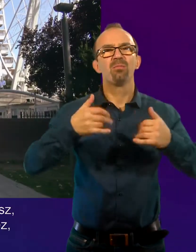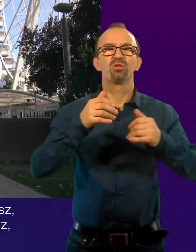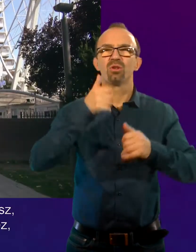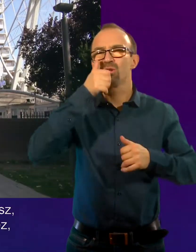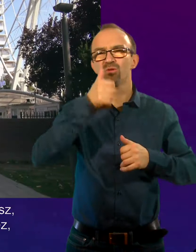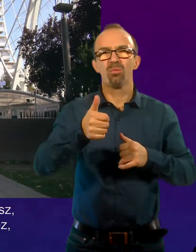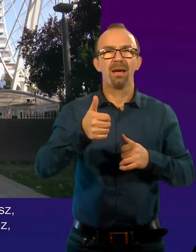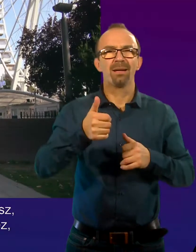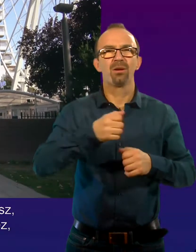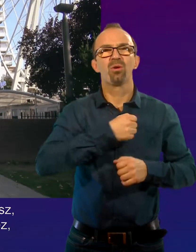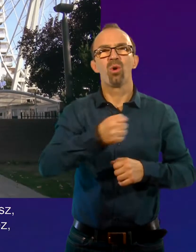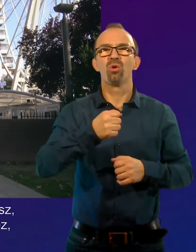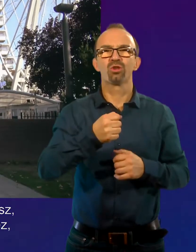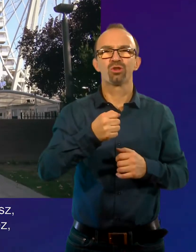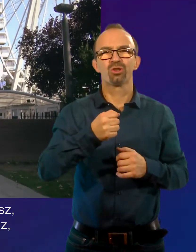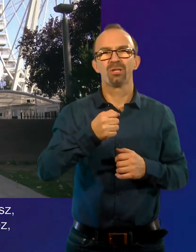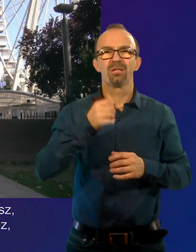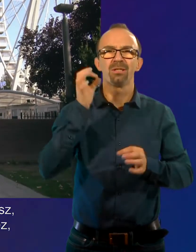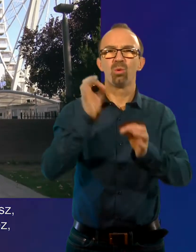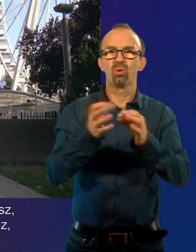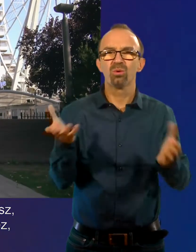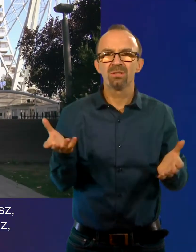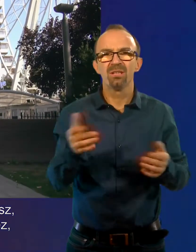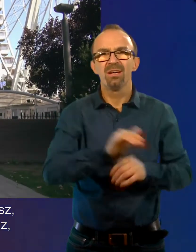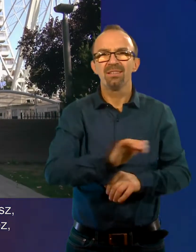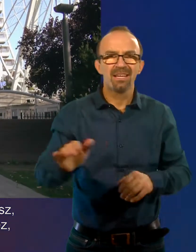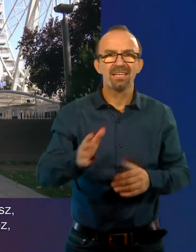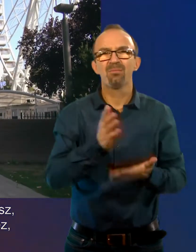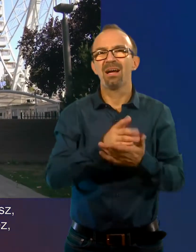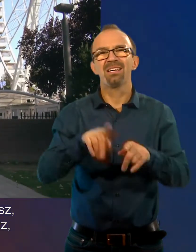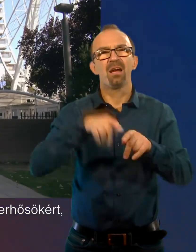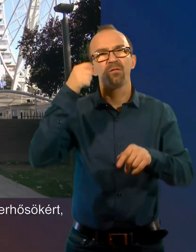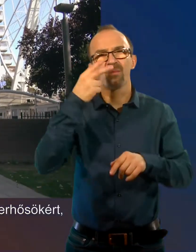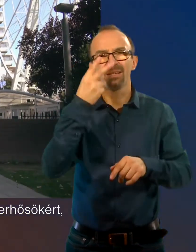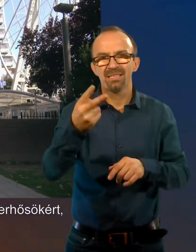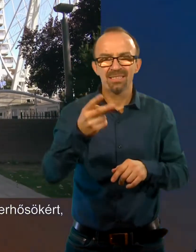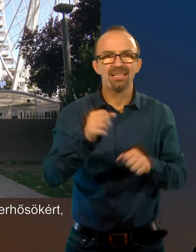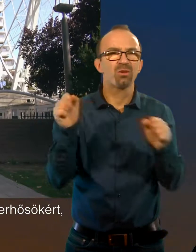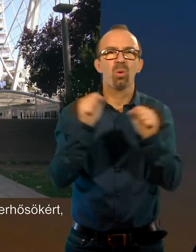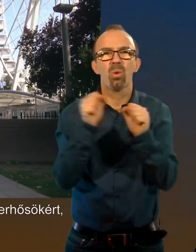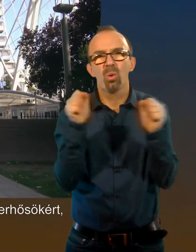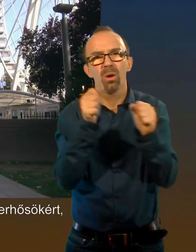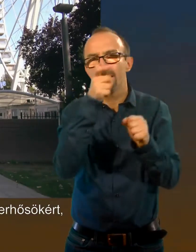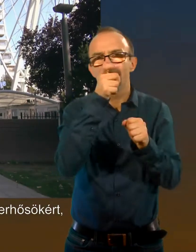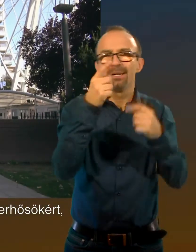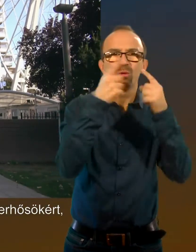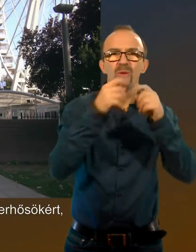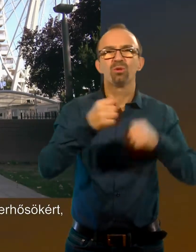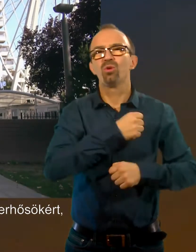ilyen szuperhős kultusz, és minden gyerek Marvel filmet néz, és minden gyerek rajong a